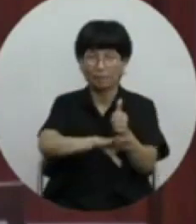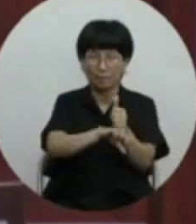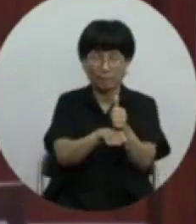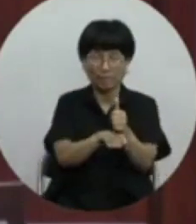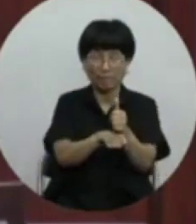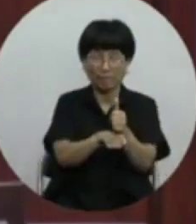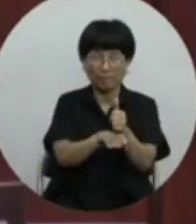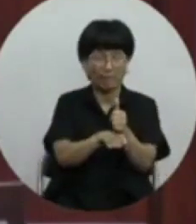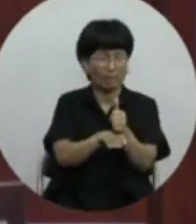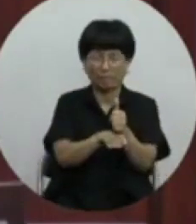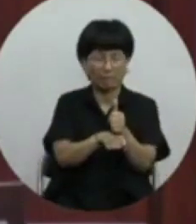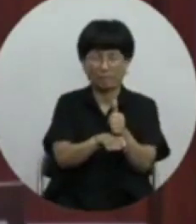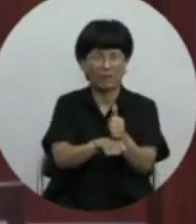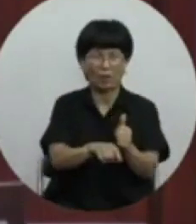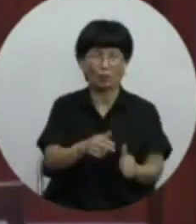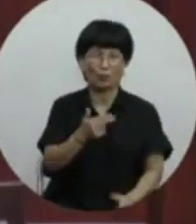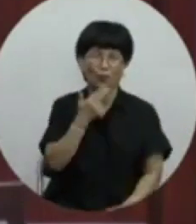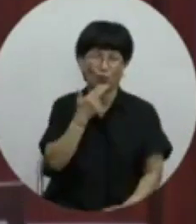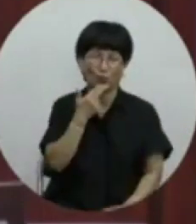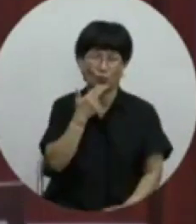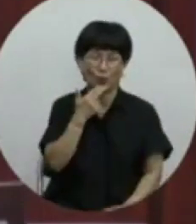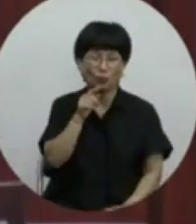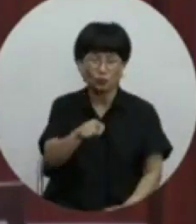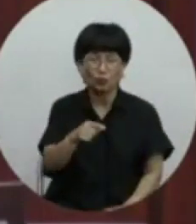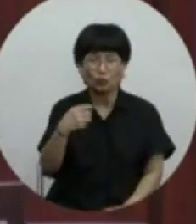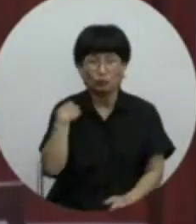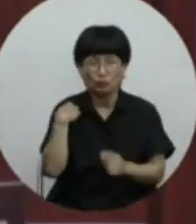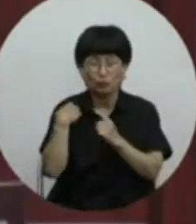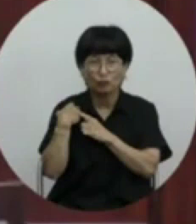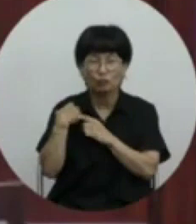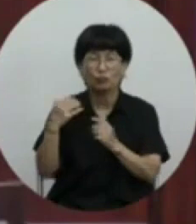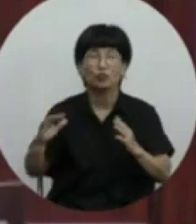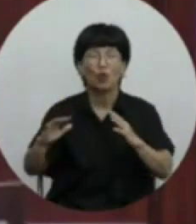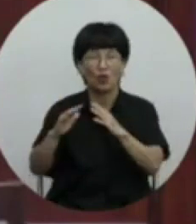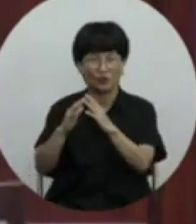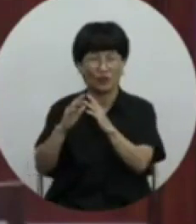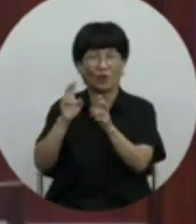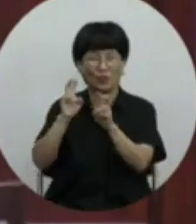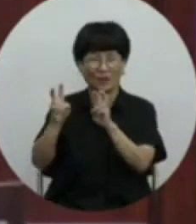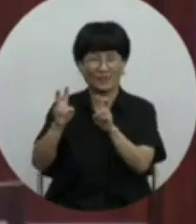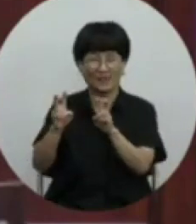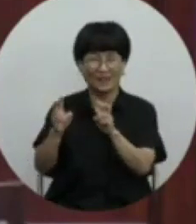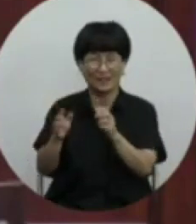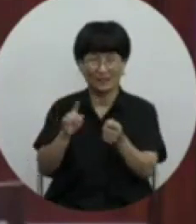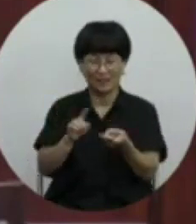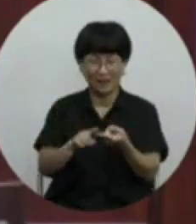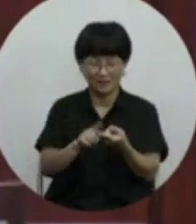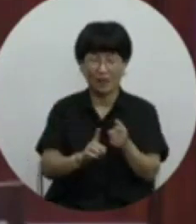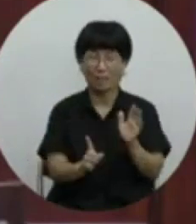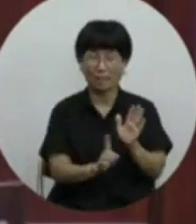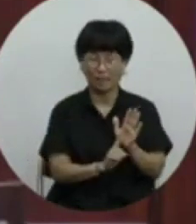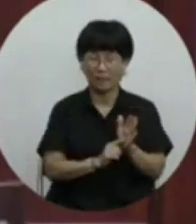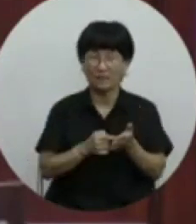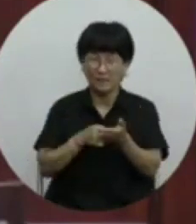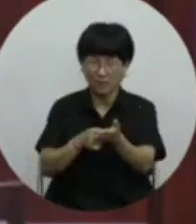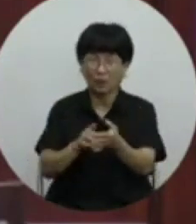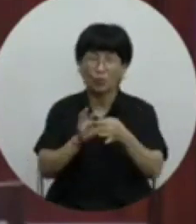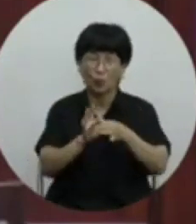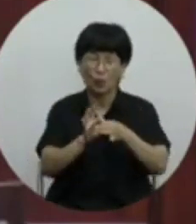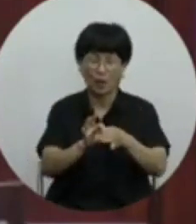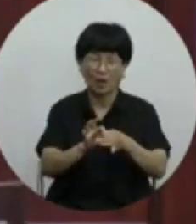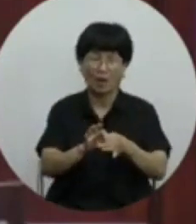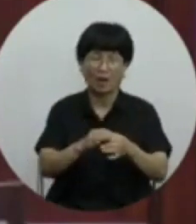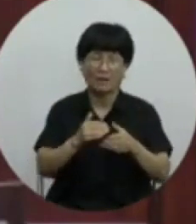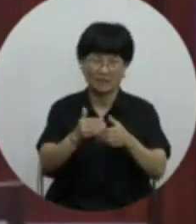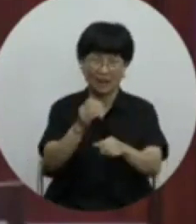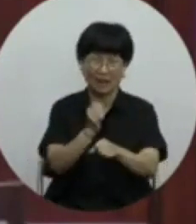수도 없습니다. 개발사업은 건설업자가 하는 겁니다. 똑같이 이렇게 발주를 통해서 건설업자가 하는 거다 이렇게 말씀을